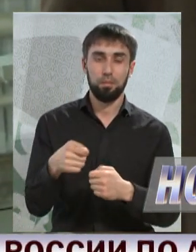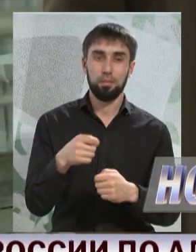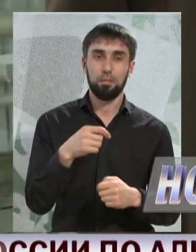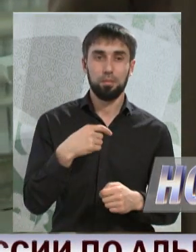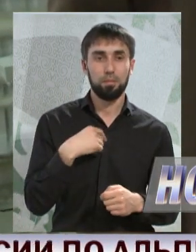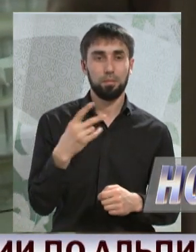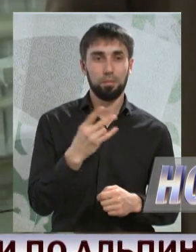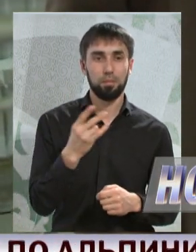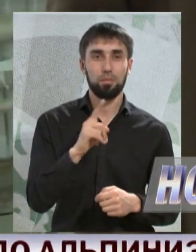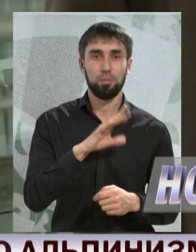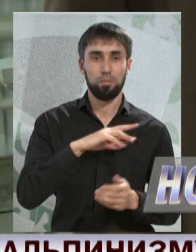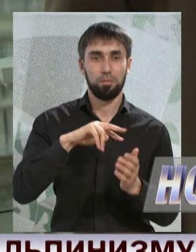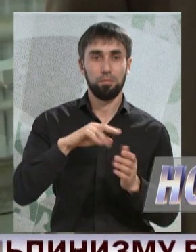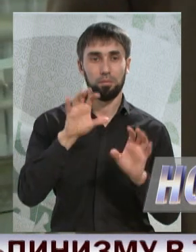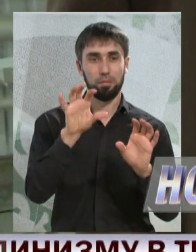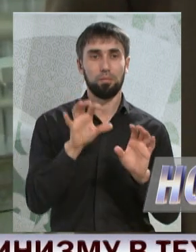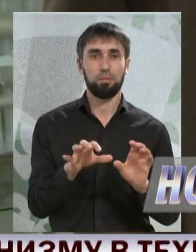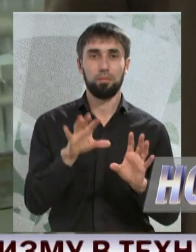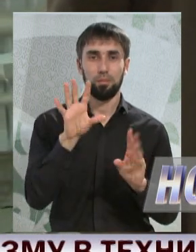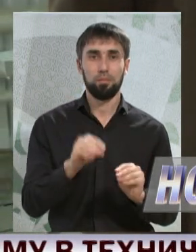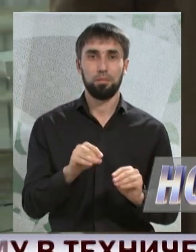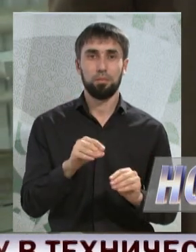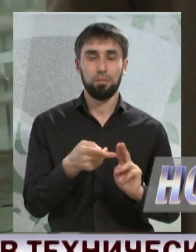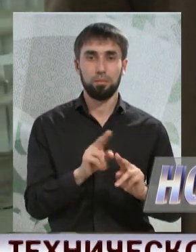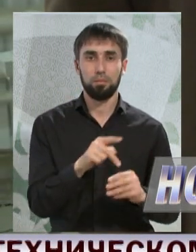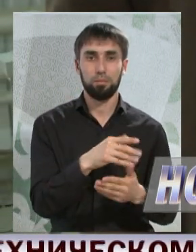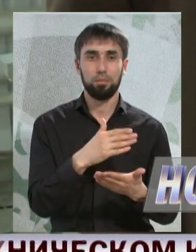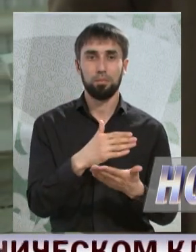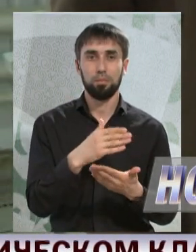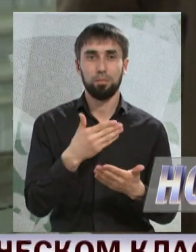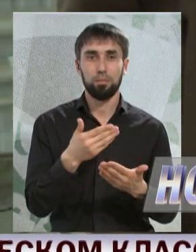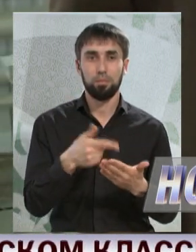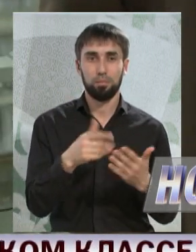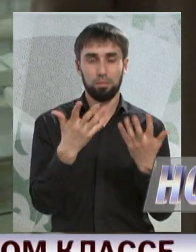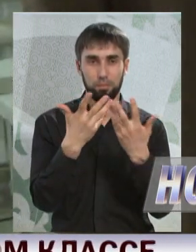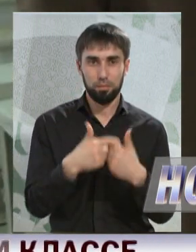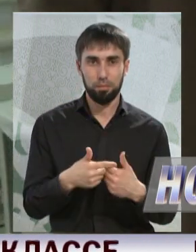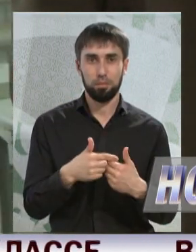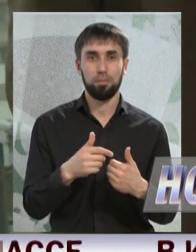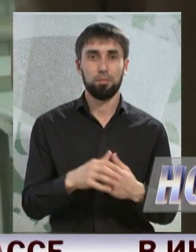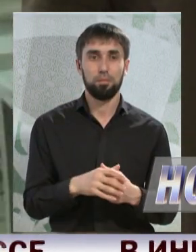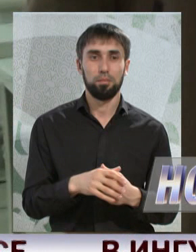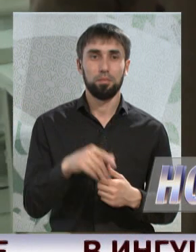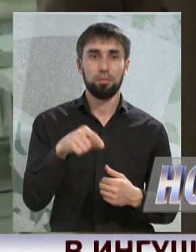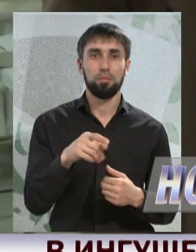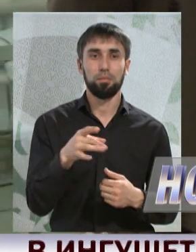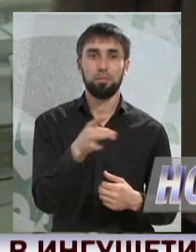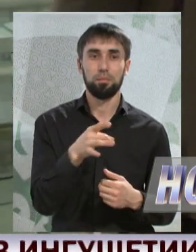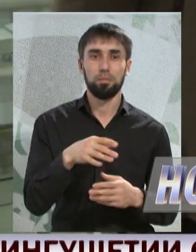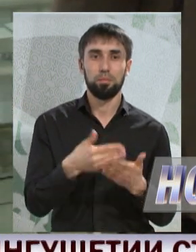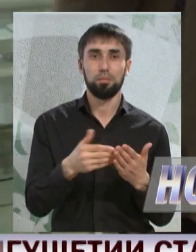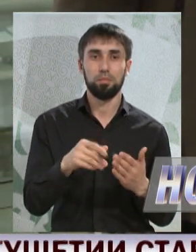закона, делянки чьи-то, вот сделать, вот ты можешь их посчитать в районе, да,